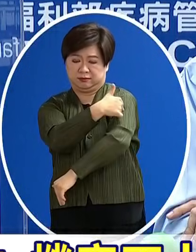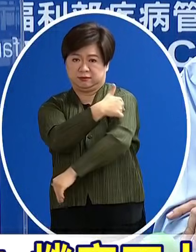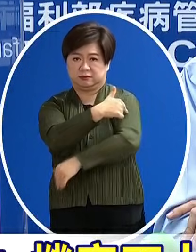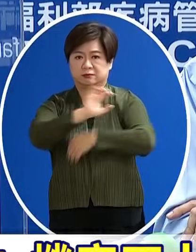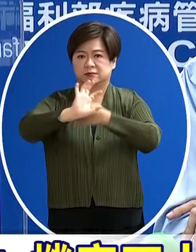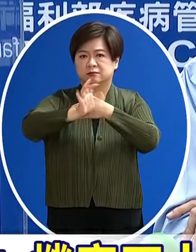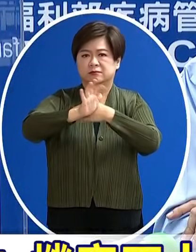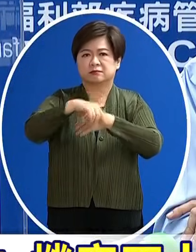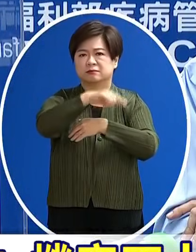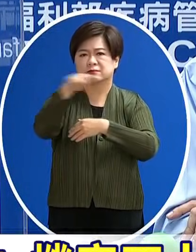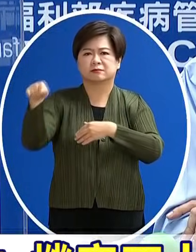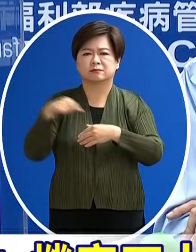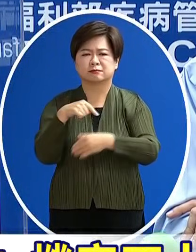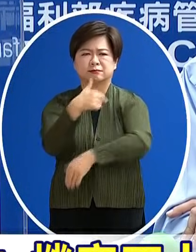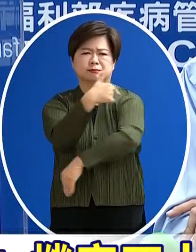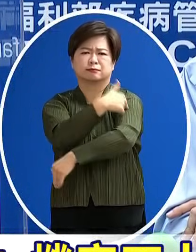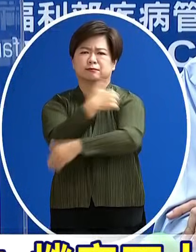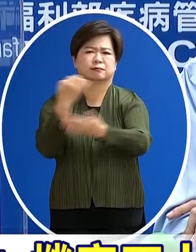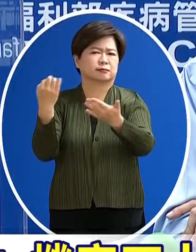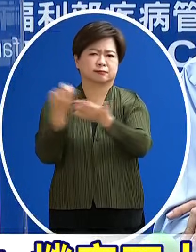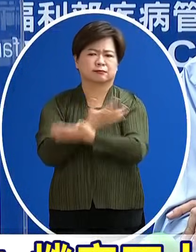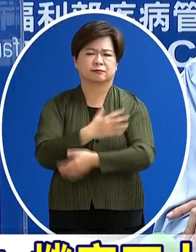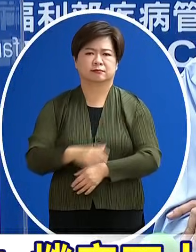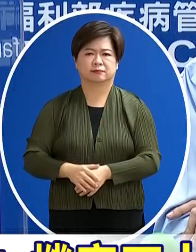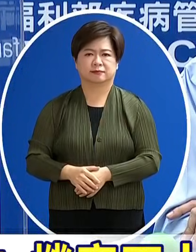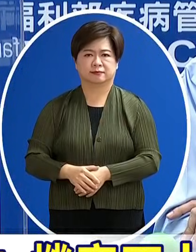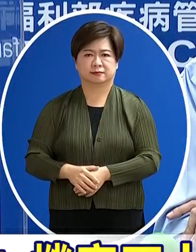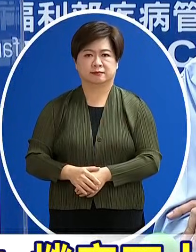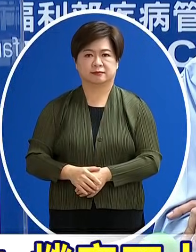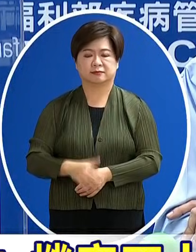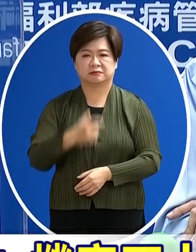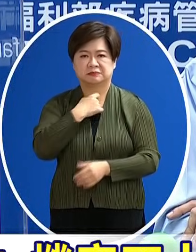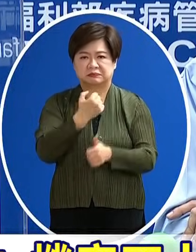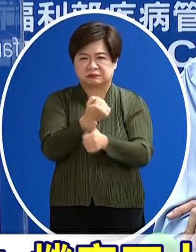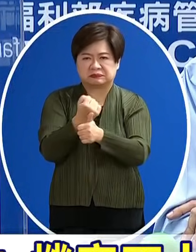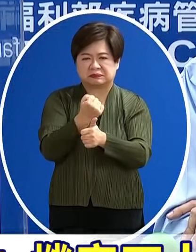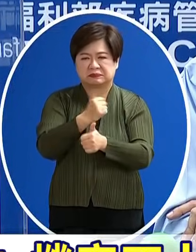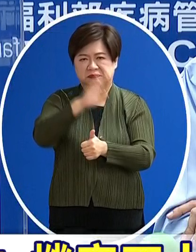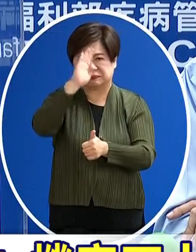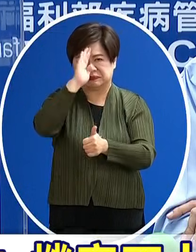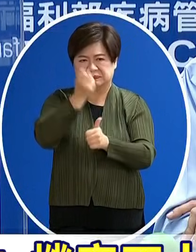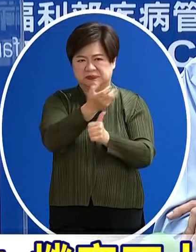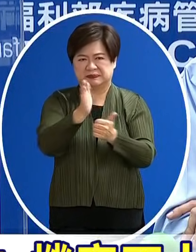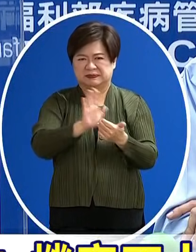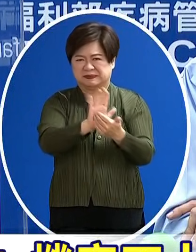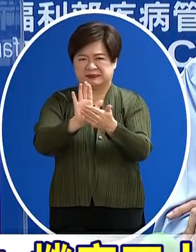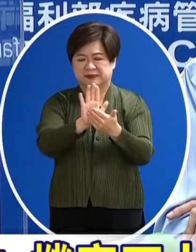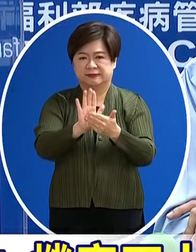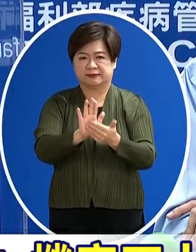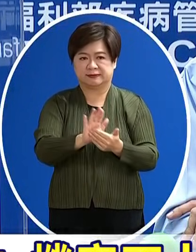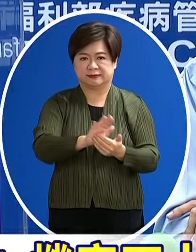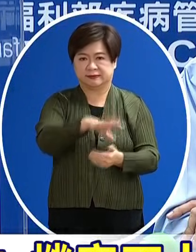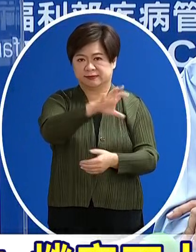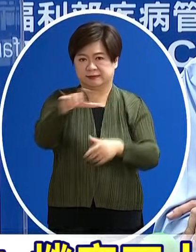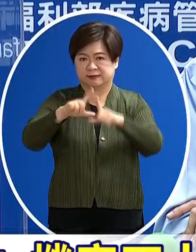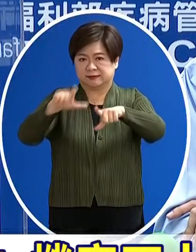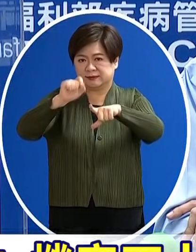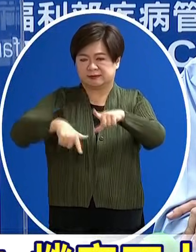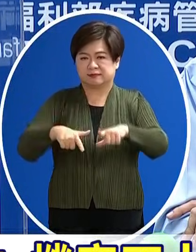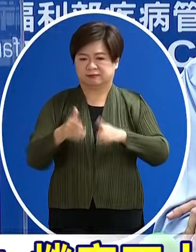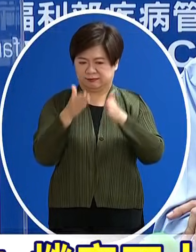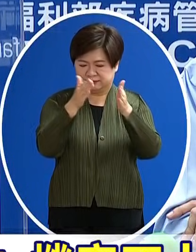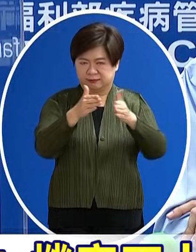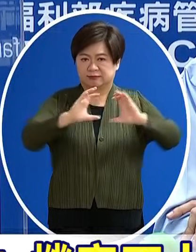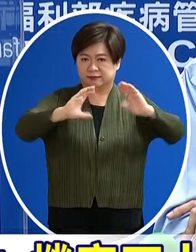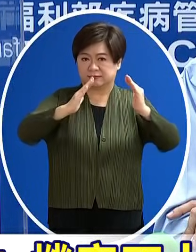际的疫苗紧缩的一个情况之下，为了有效控制疫情，那各大厂基本的态度都是跟国家往